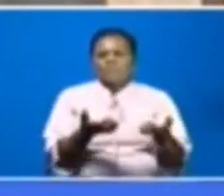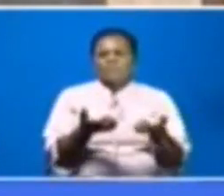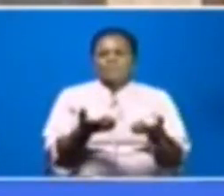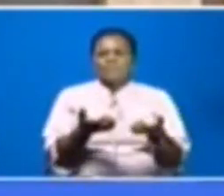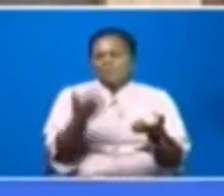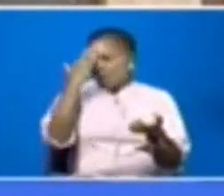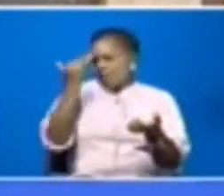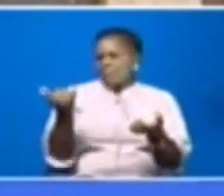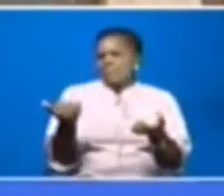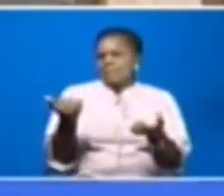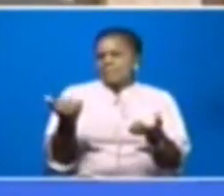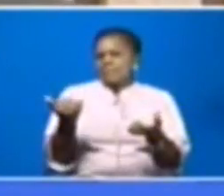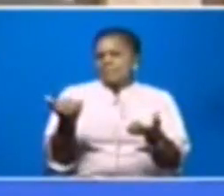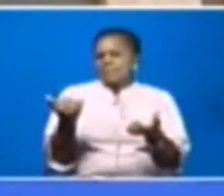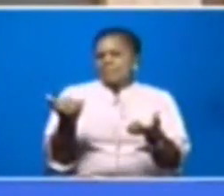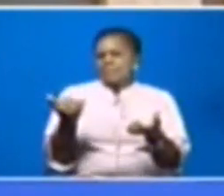Why?